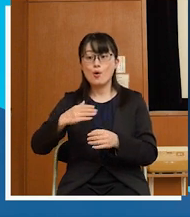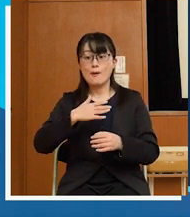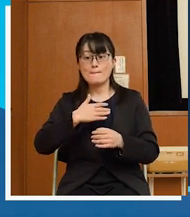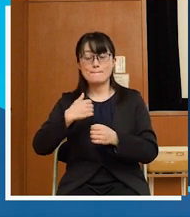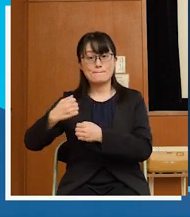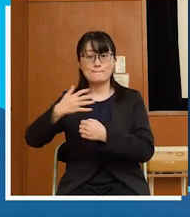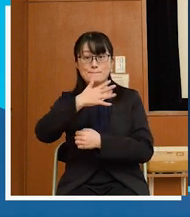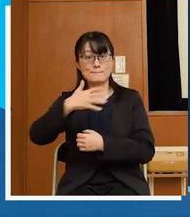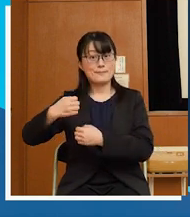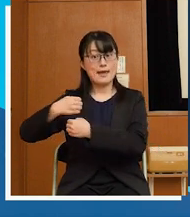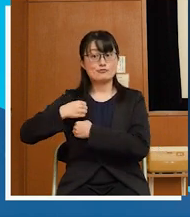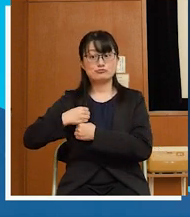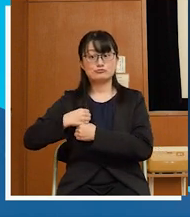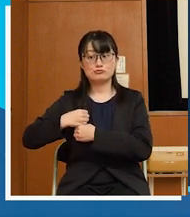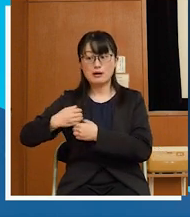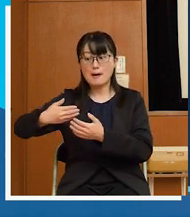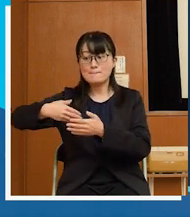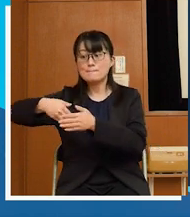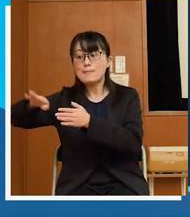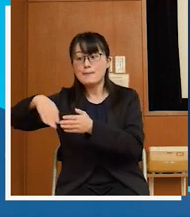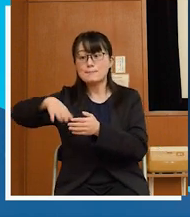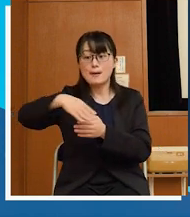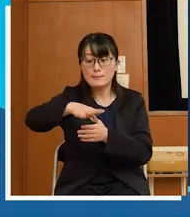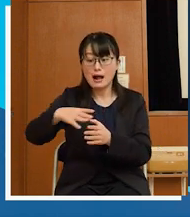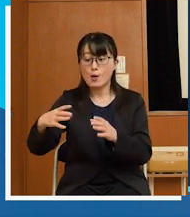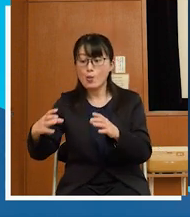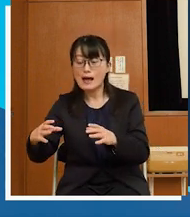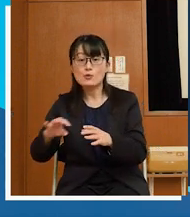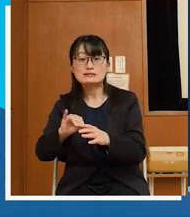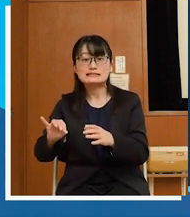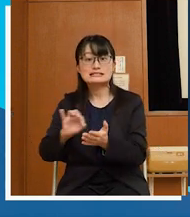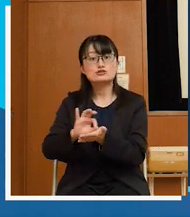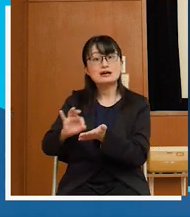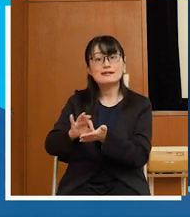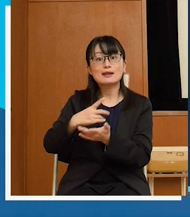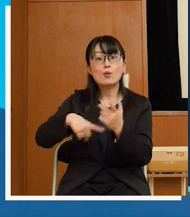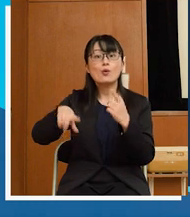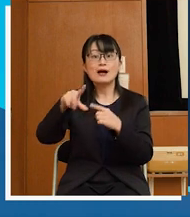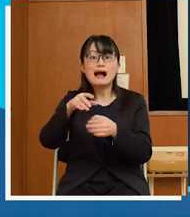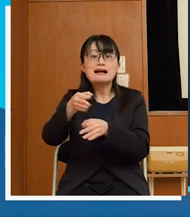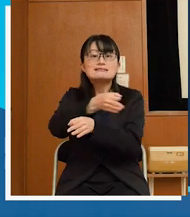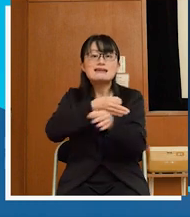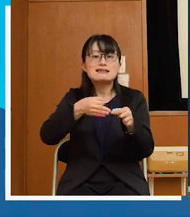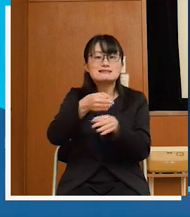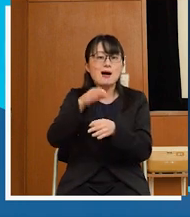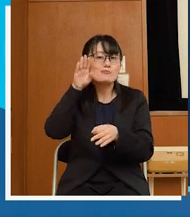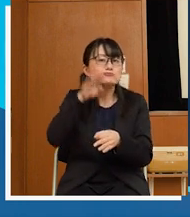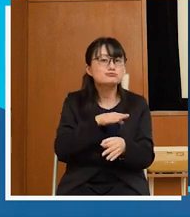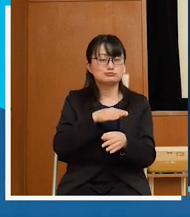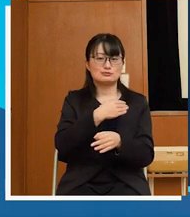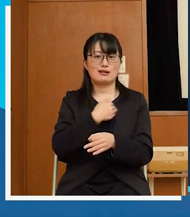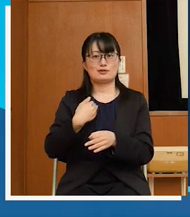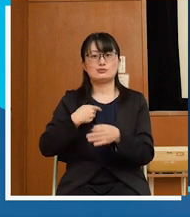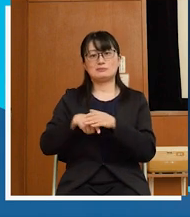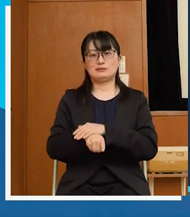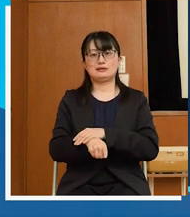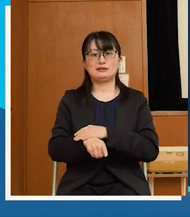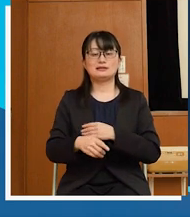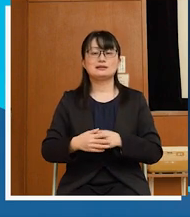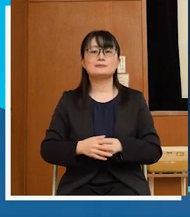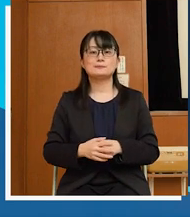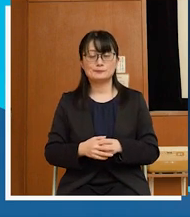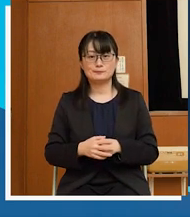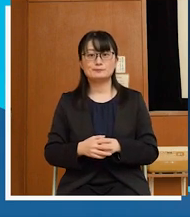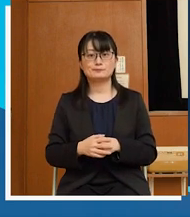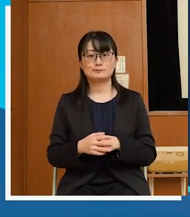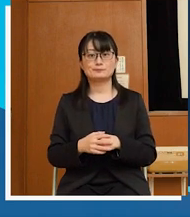が何倍もあの雇用も経済も良くなっていくということを後ほどお話ししたいと思います県民の8割以上が暮らす沖縄